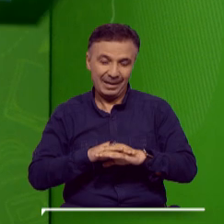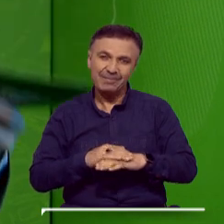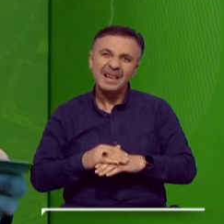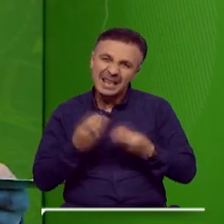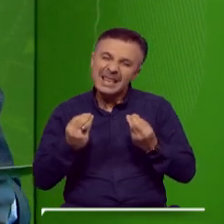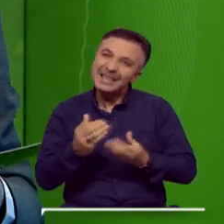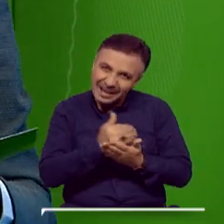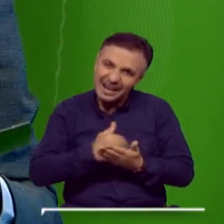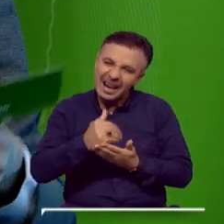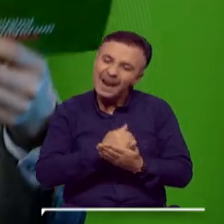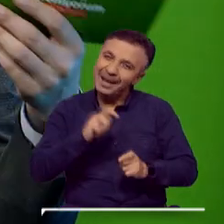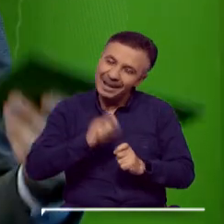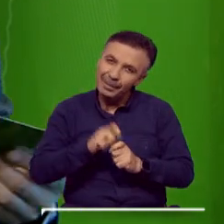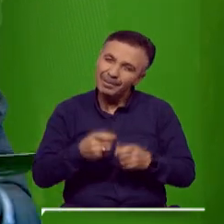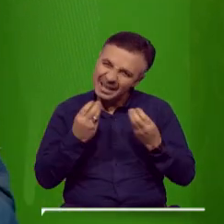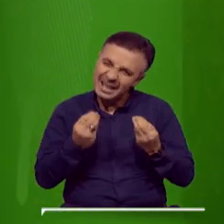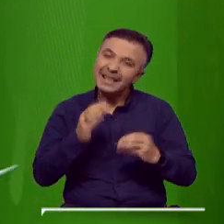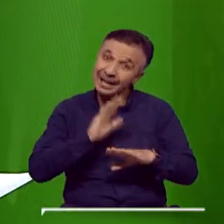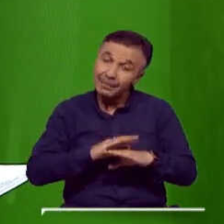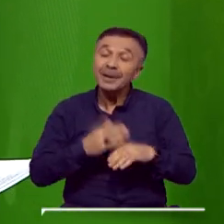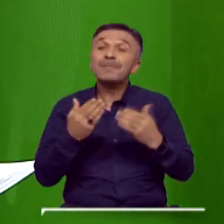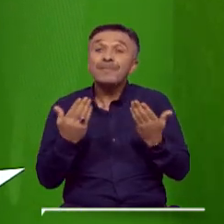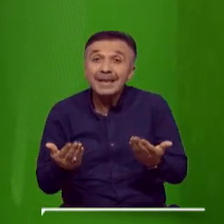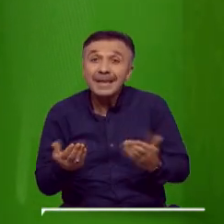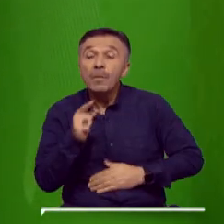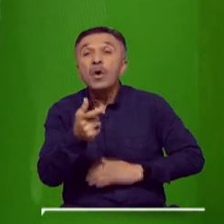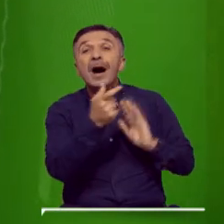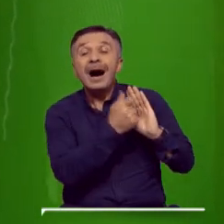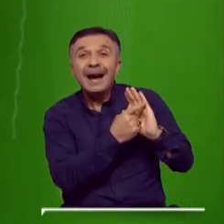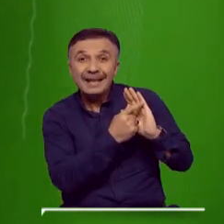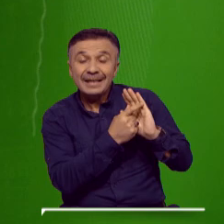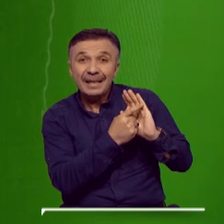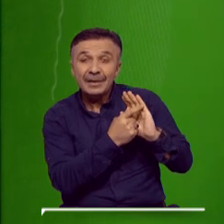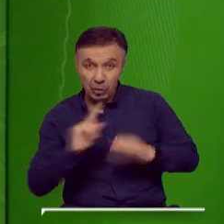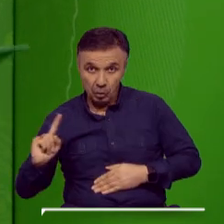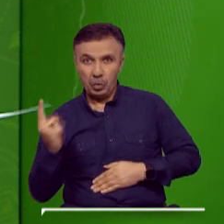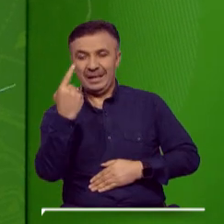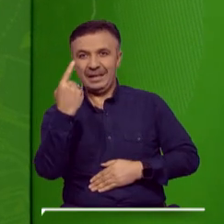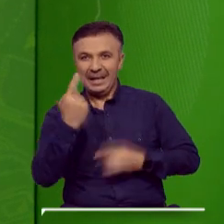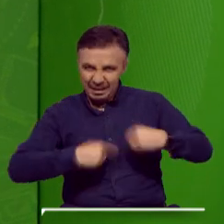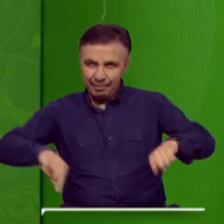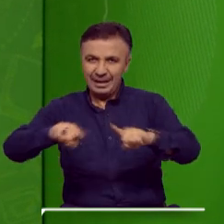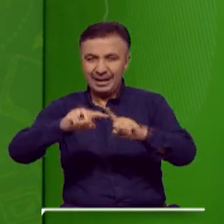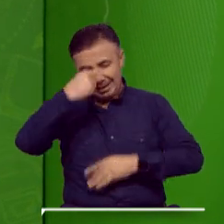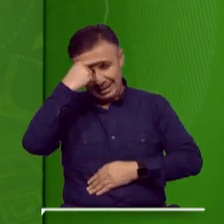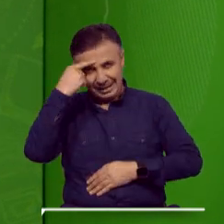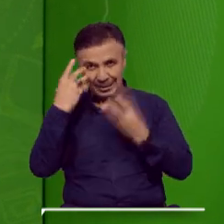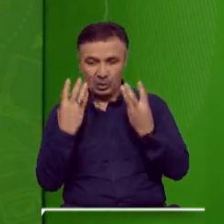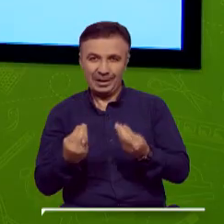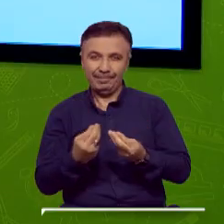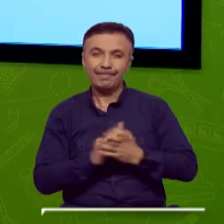amel işleyelim, iyilikler de bulunalım ki bu ayet-i kerimenin müjdesine nail olalım.